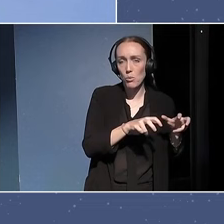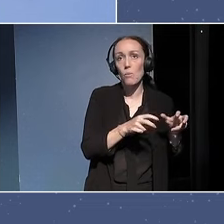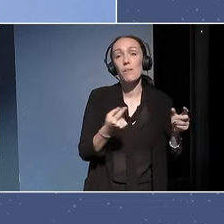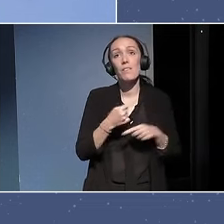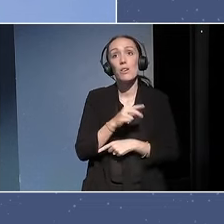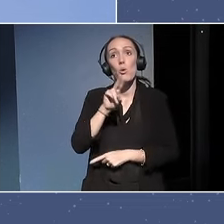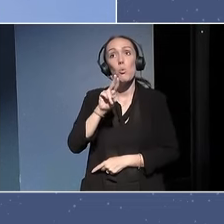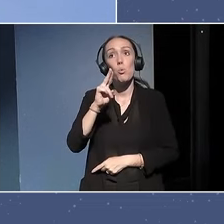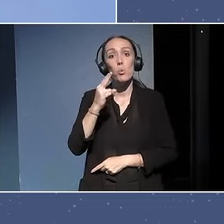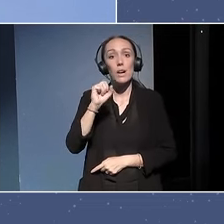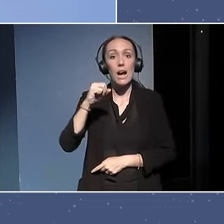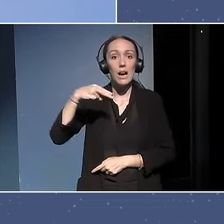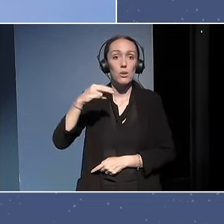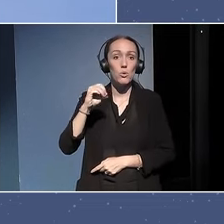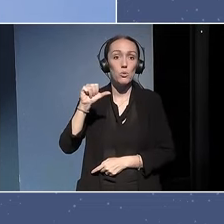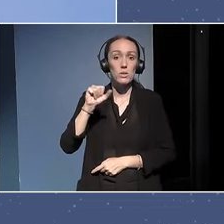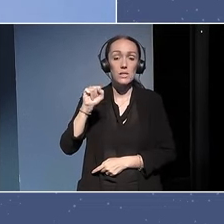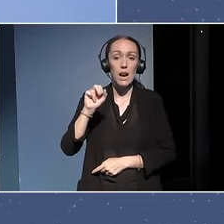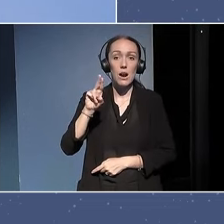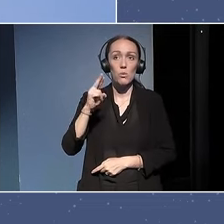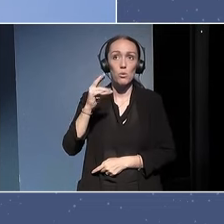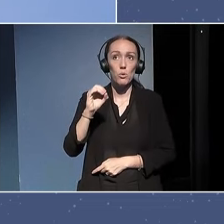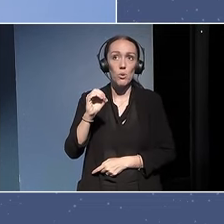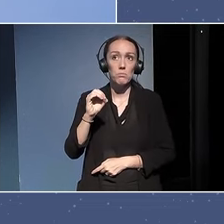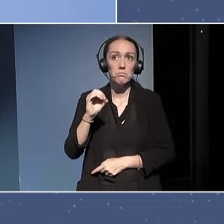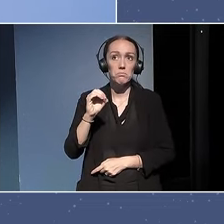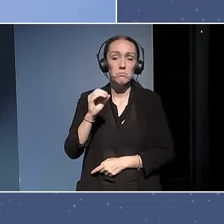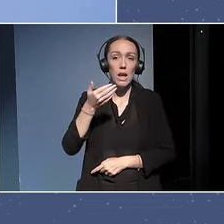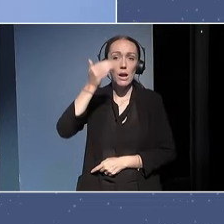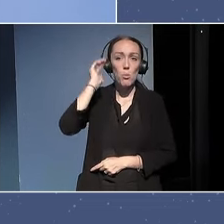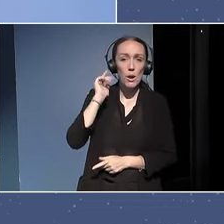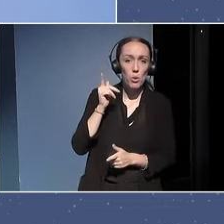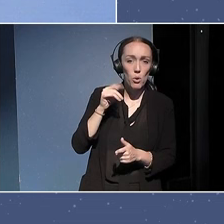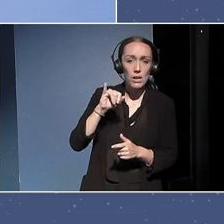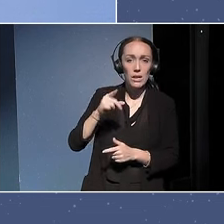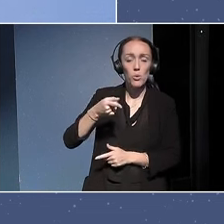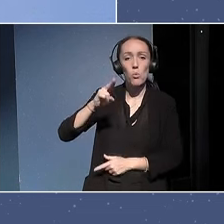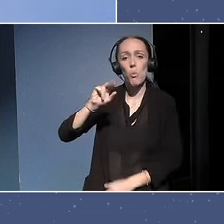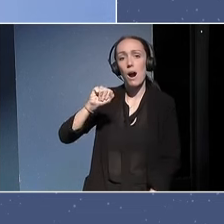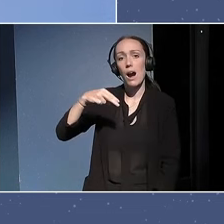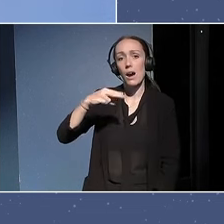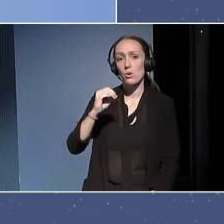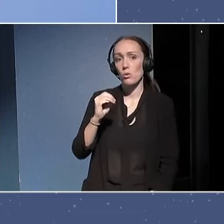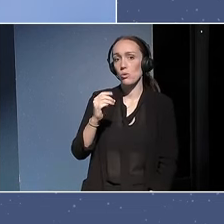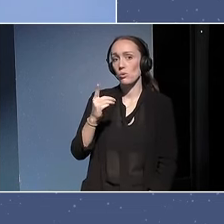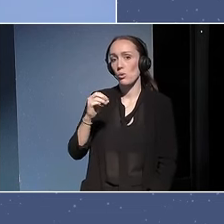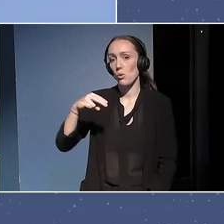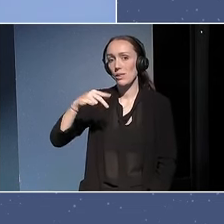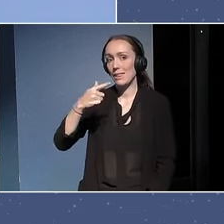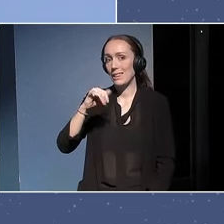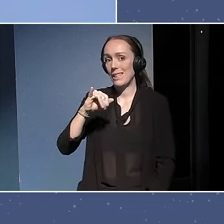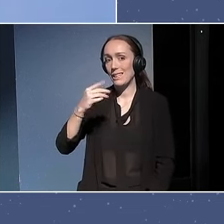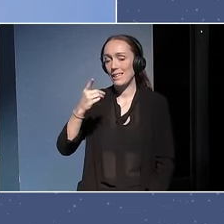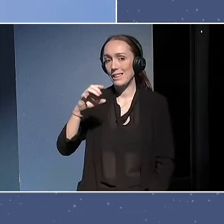è un adrosauro no è un iguanodon Tide Vabbè siamo lì siamo Sì forse più un iguanodon Tide Sì adesso è